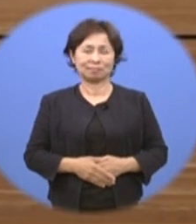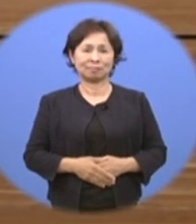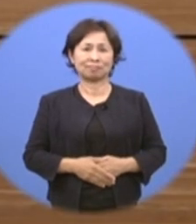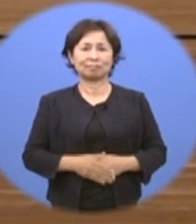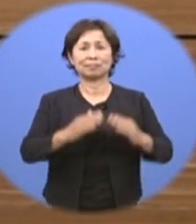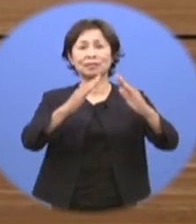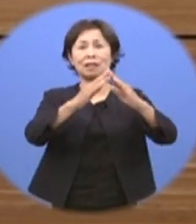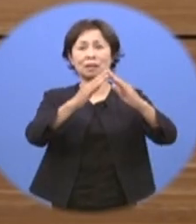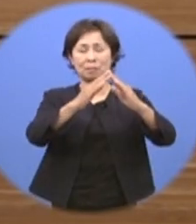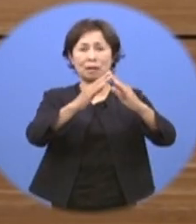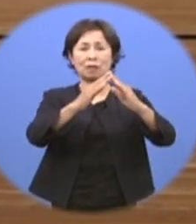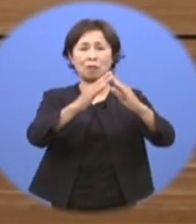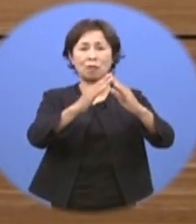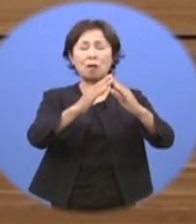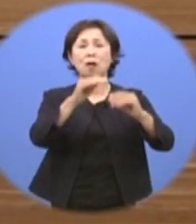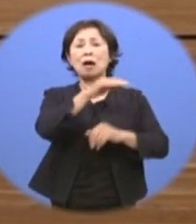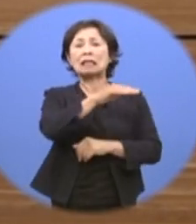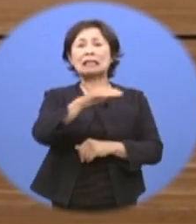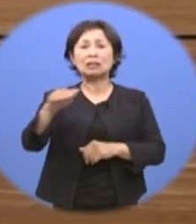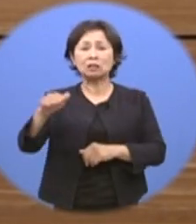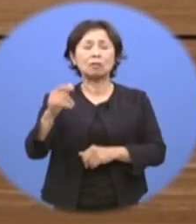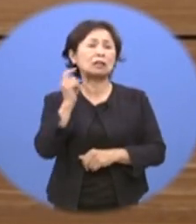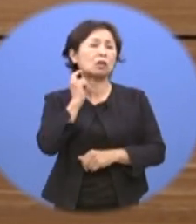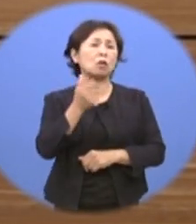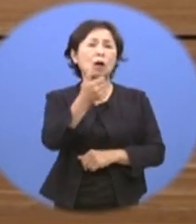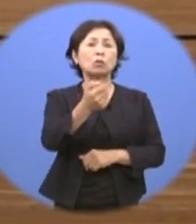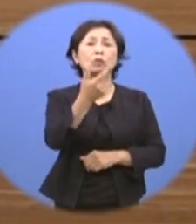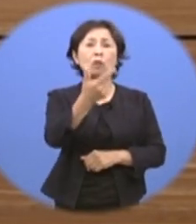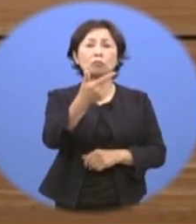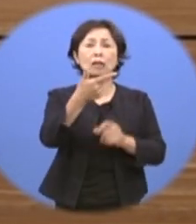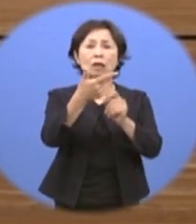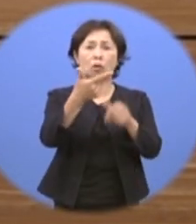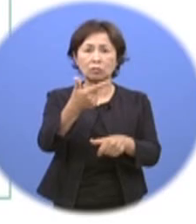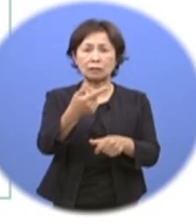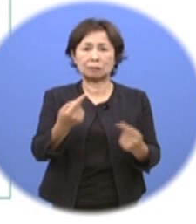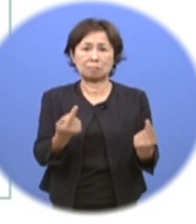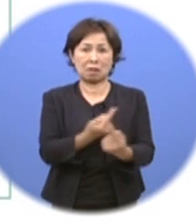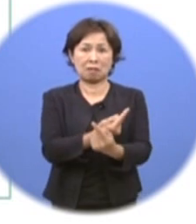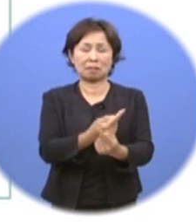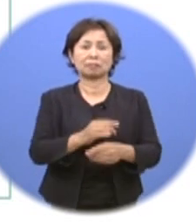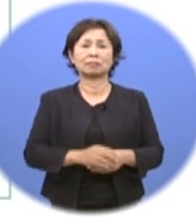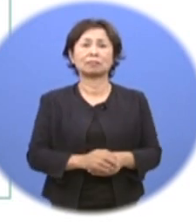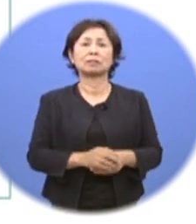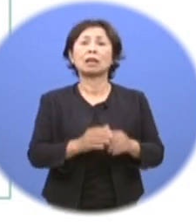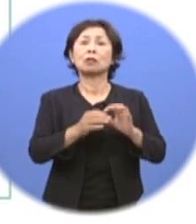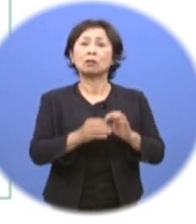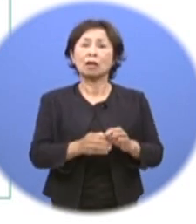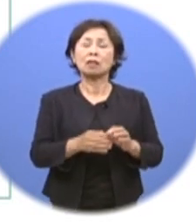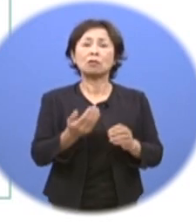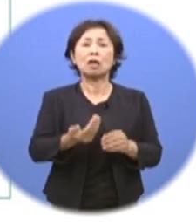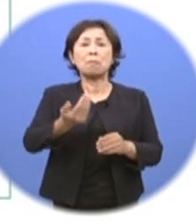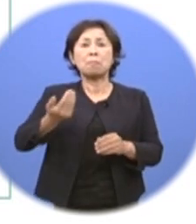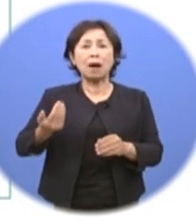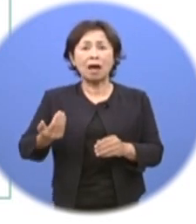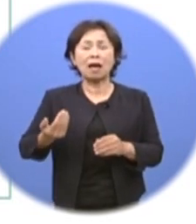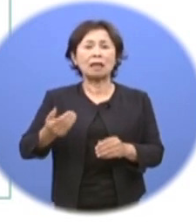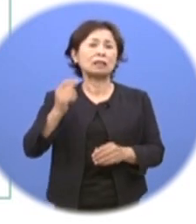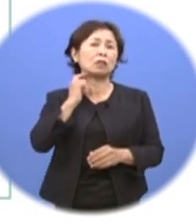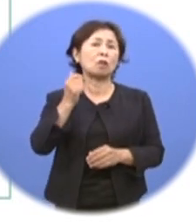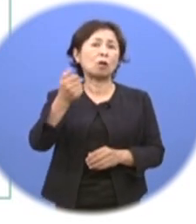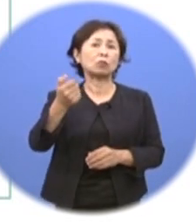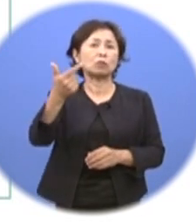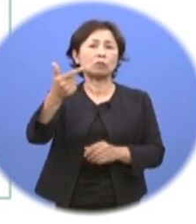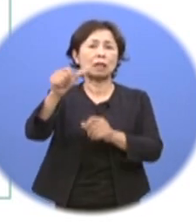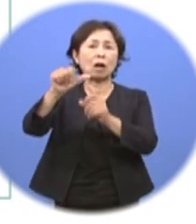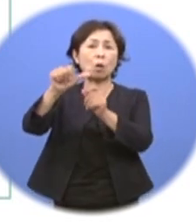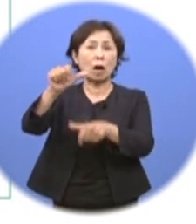建物の耐震基準は昭和56年6月に大きく強化されています。ですのでこれ以前の昭和56年5月